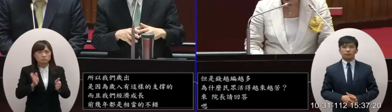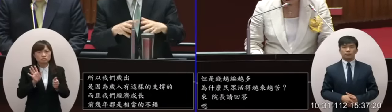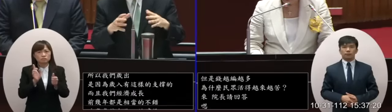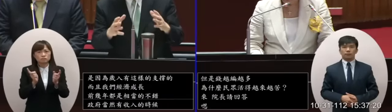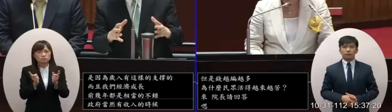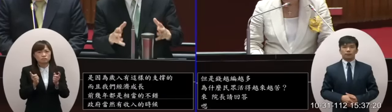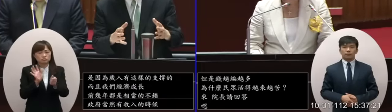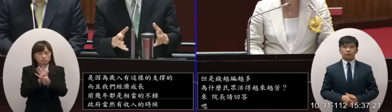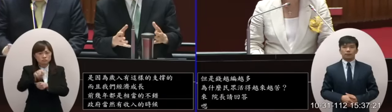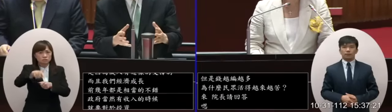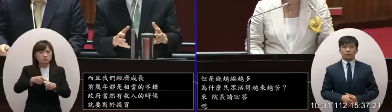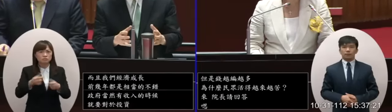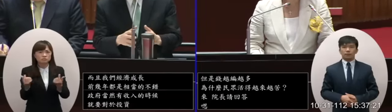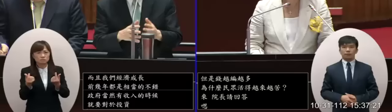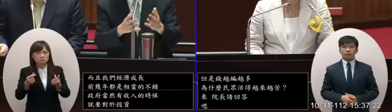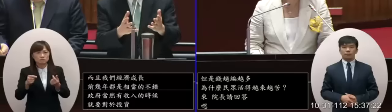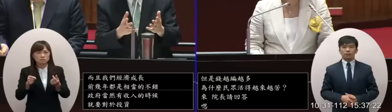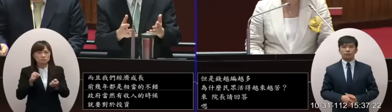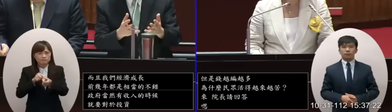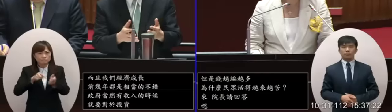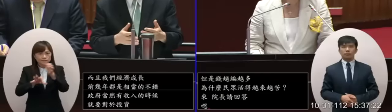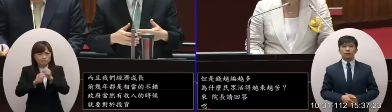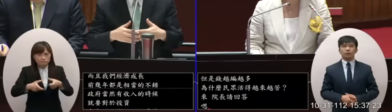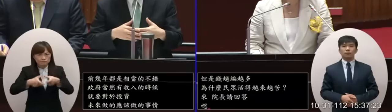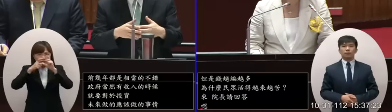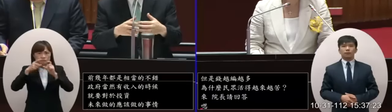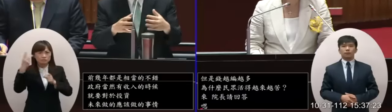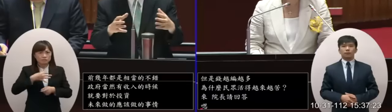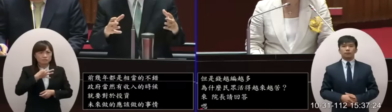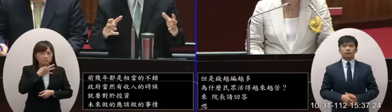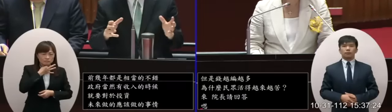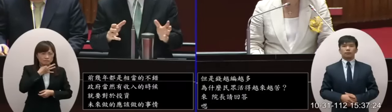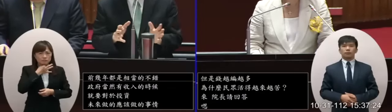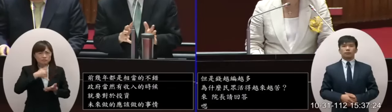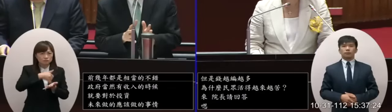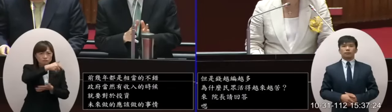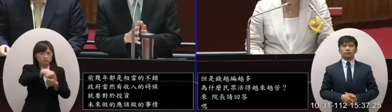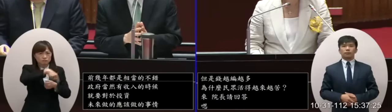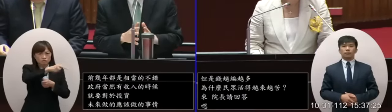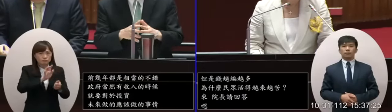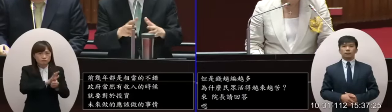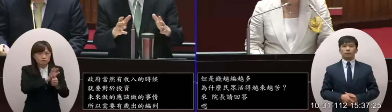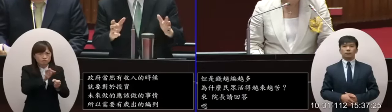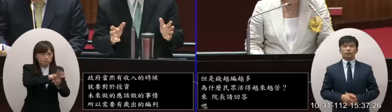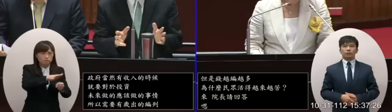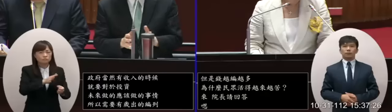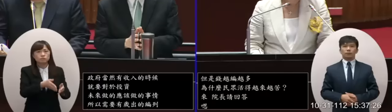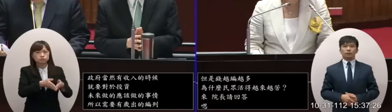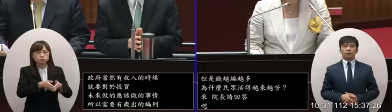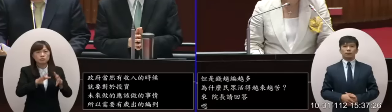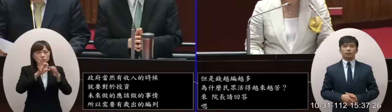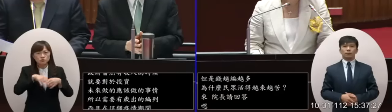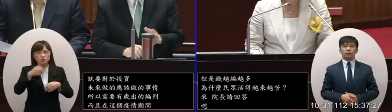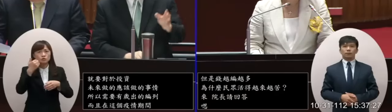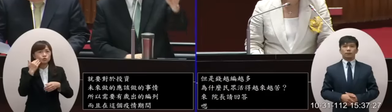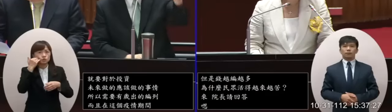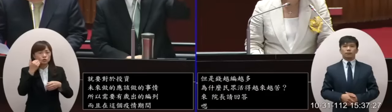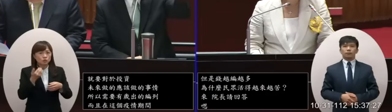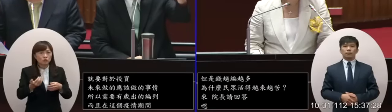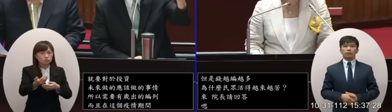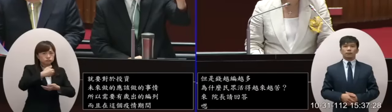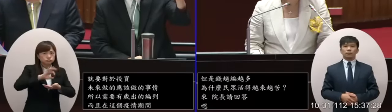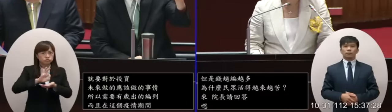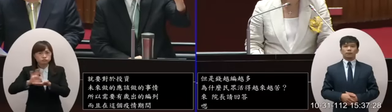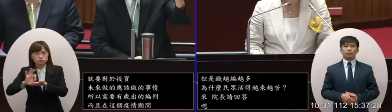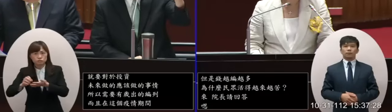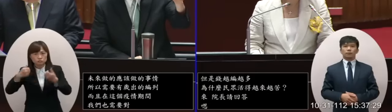困，还有振兴的工作，所以我们才会编列所谓的经济成果跟全民共享的情况。所以如